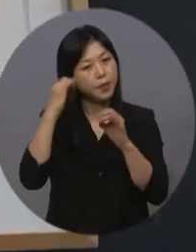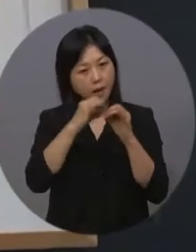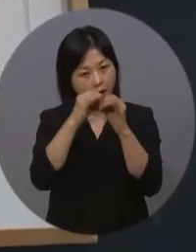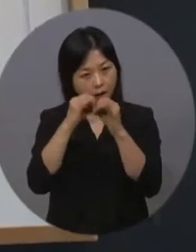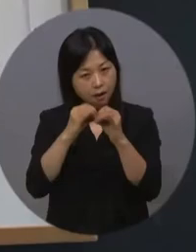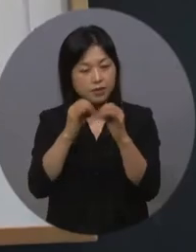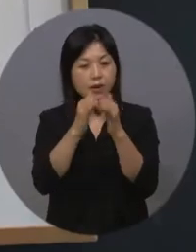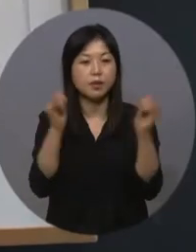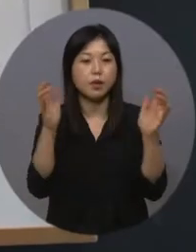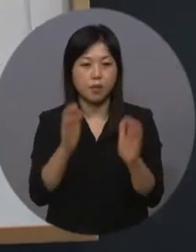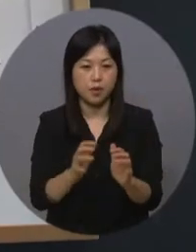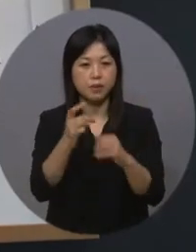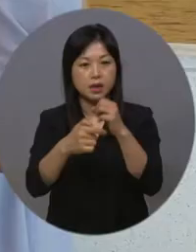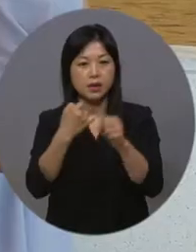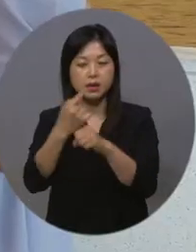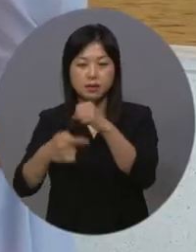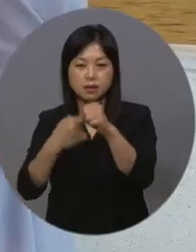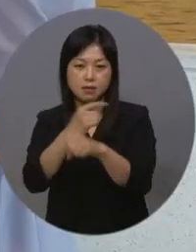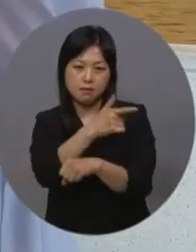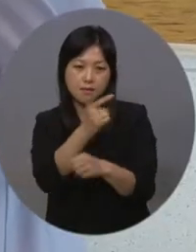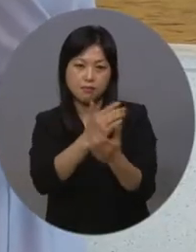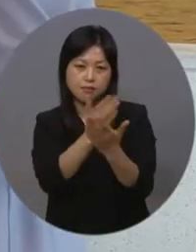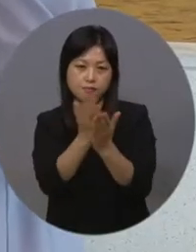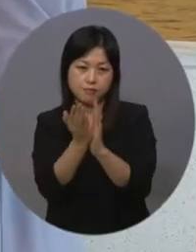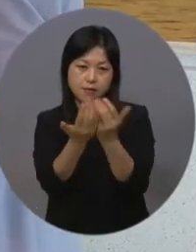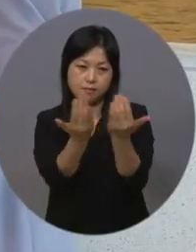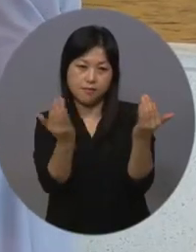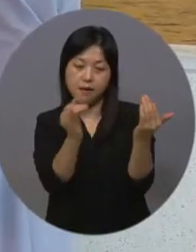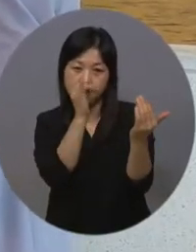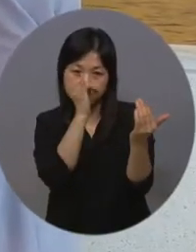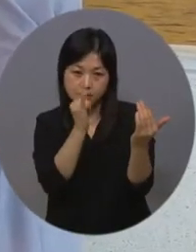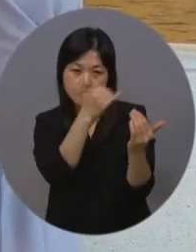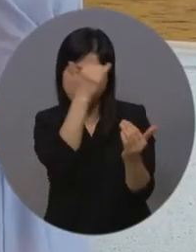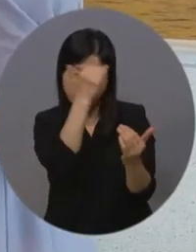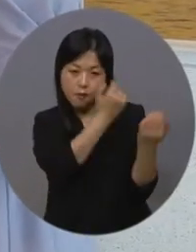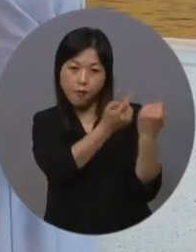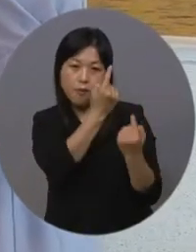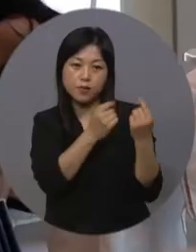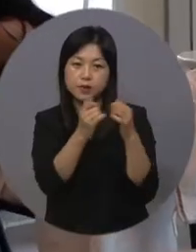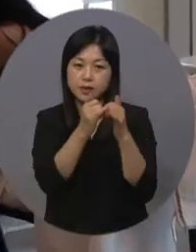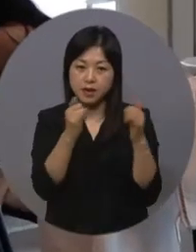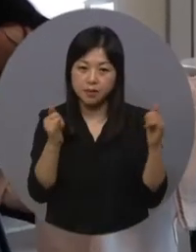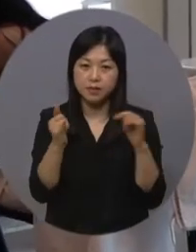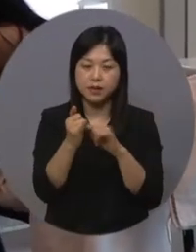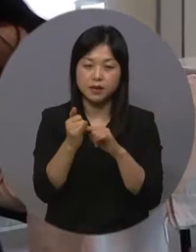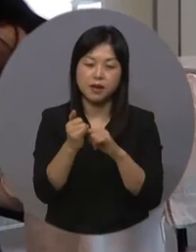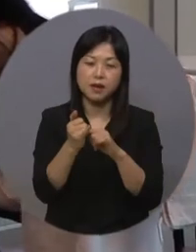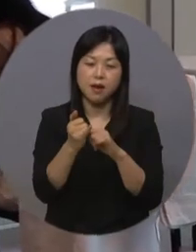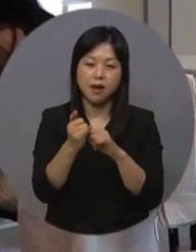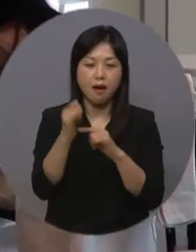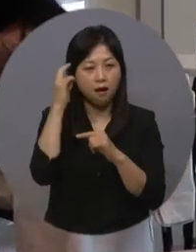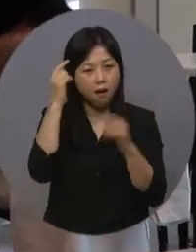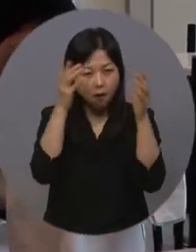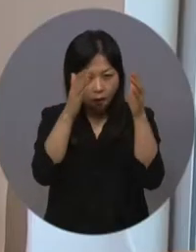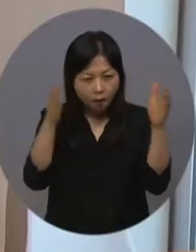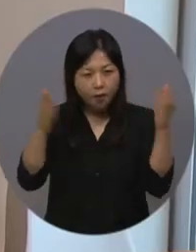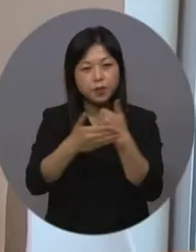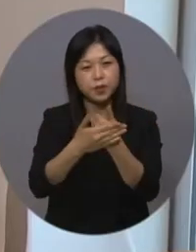모임으로 해마다 다양한 장르의 작품을 통해 관람객들에게 폭넓은 작품 세계를 선사하고